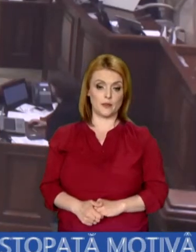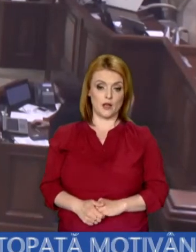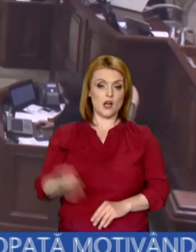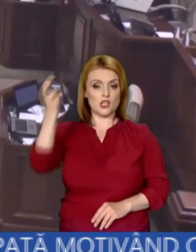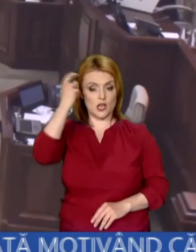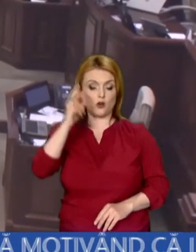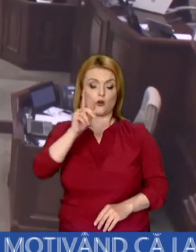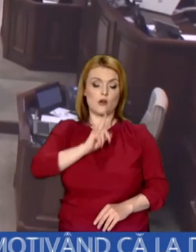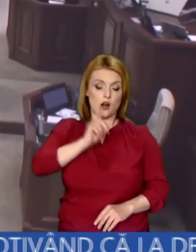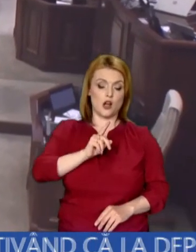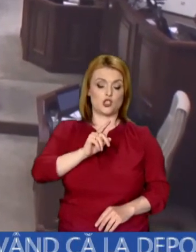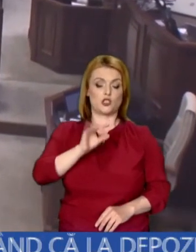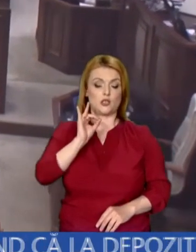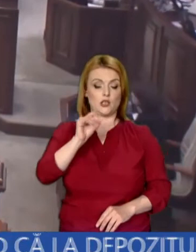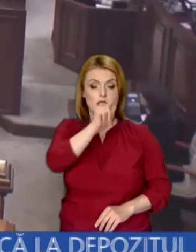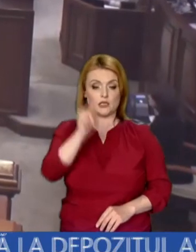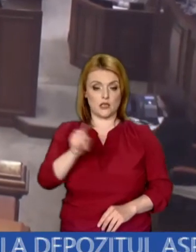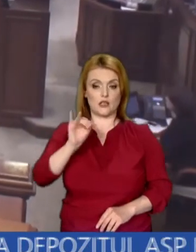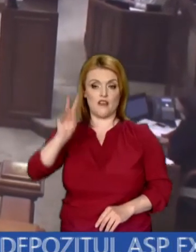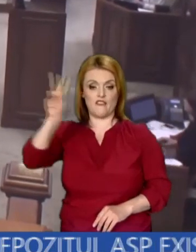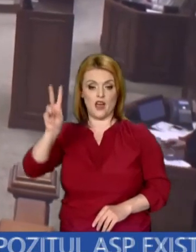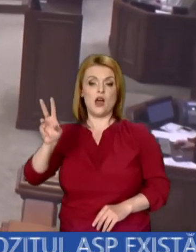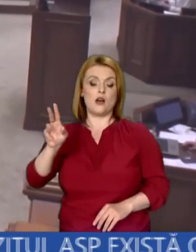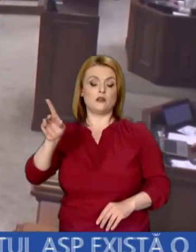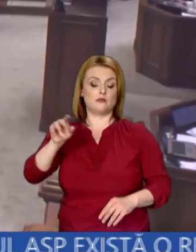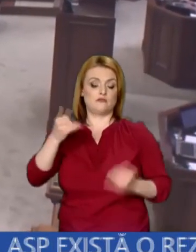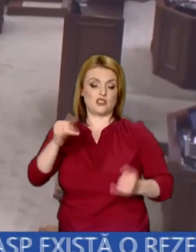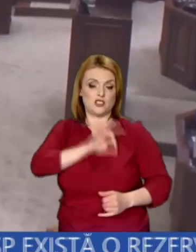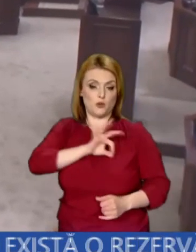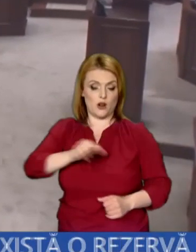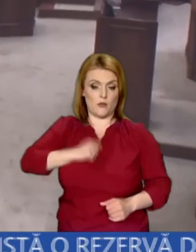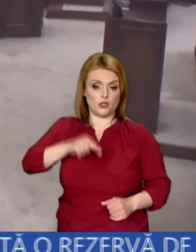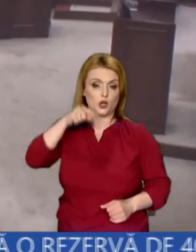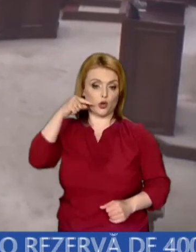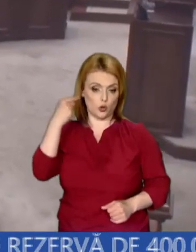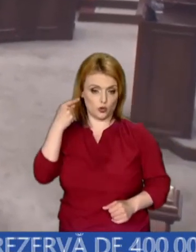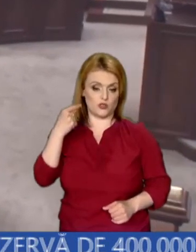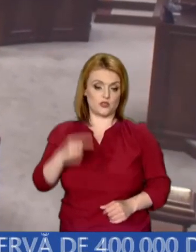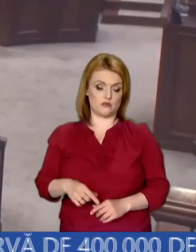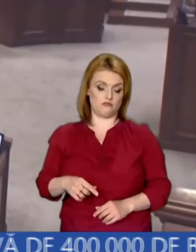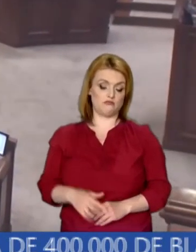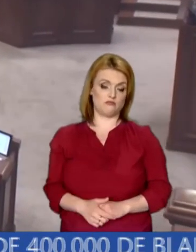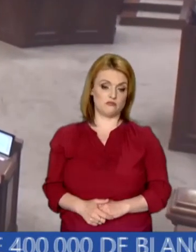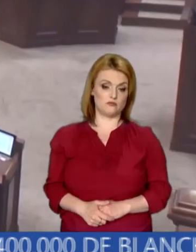negru-oranj, semnele Z și V, folosite de armata rusă în agresiunea împotriva Ucrainei, intră sub incidența acestei legi.